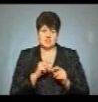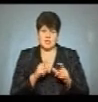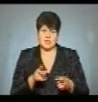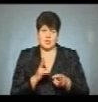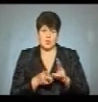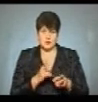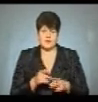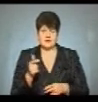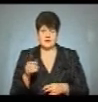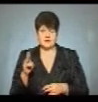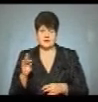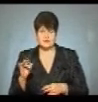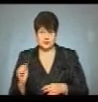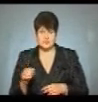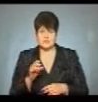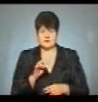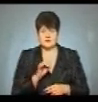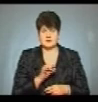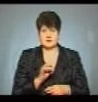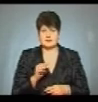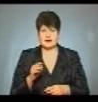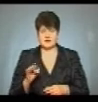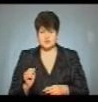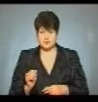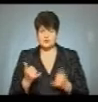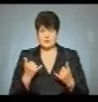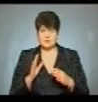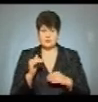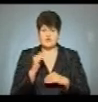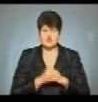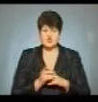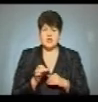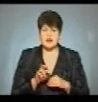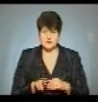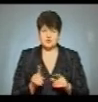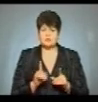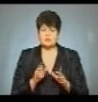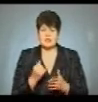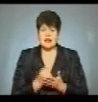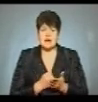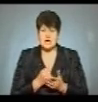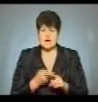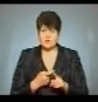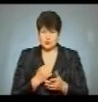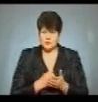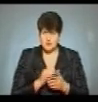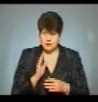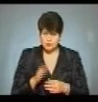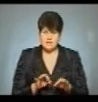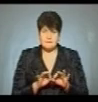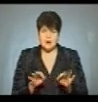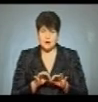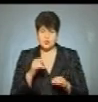Галина Шевчук і Оксана Терещенко. Сьогодні буде вечеря, що ми робимо? Буде і картопля, буде і макарон з